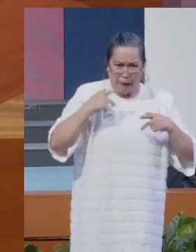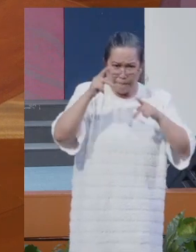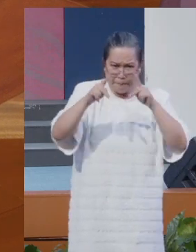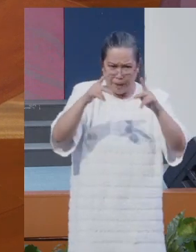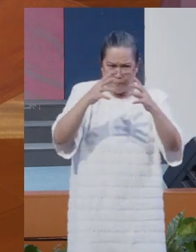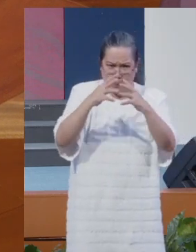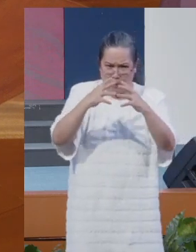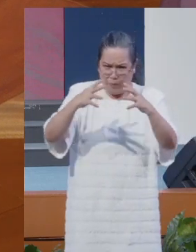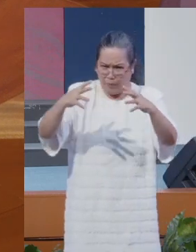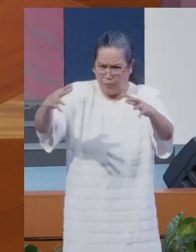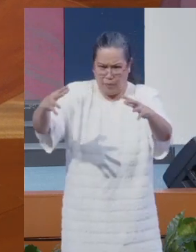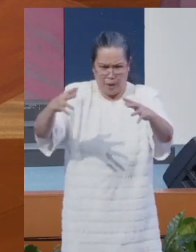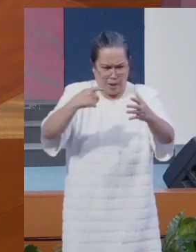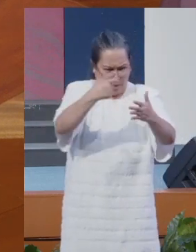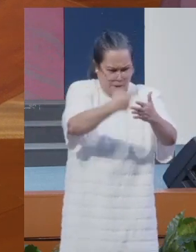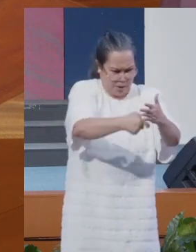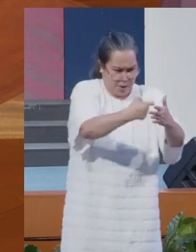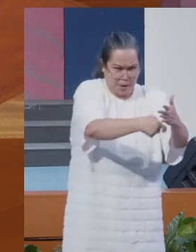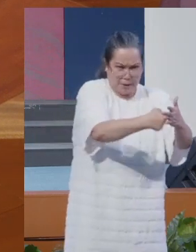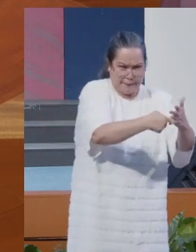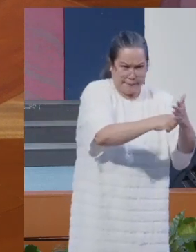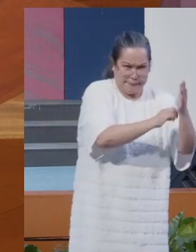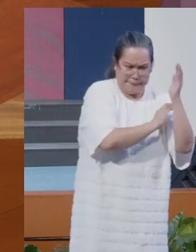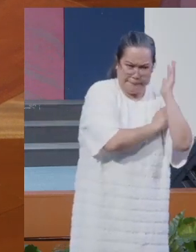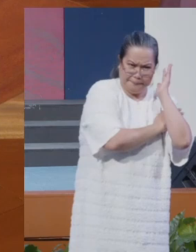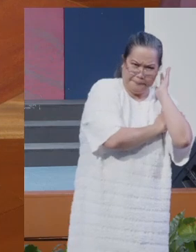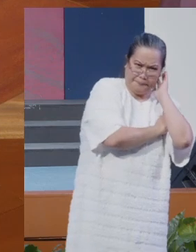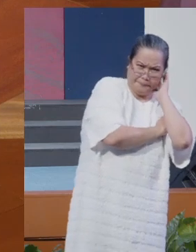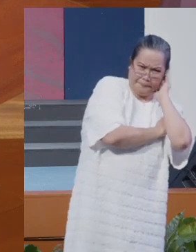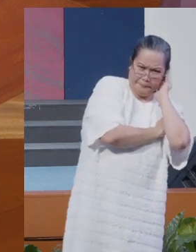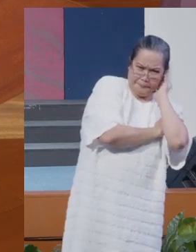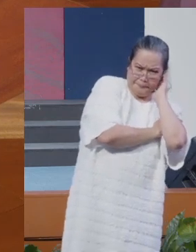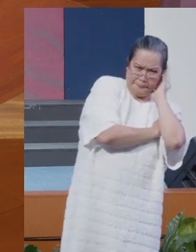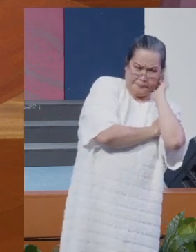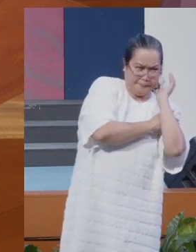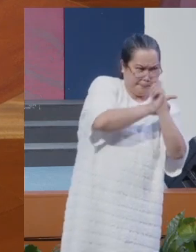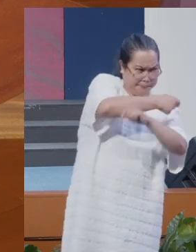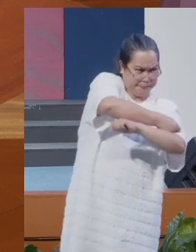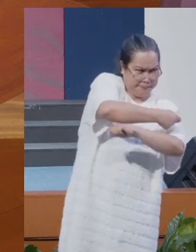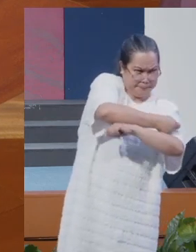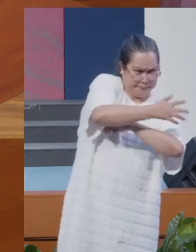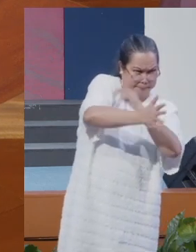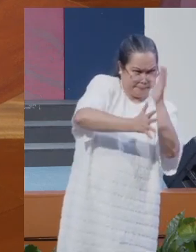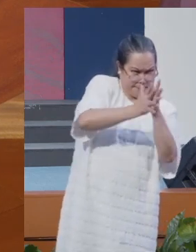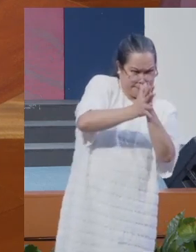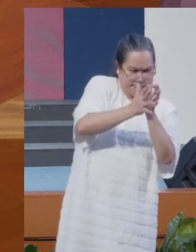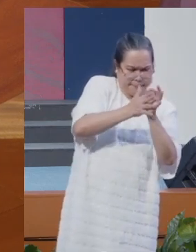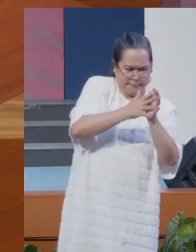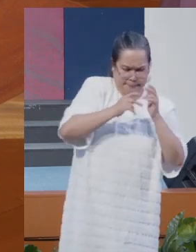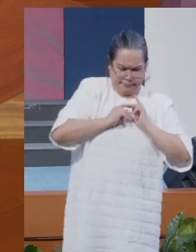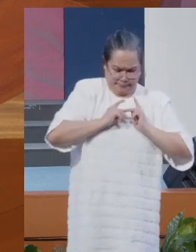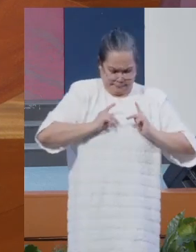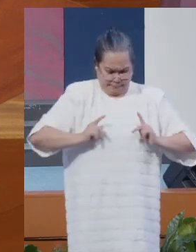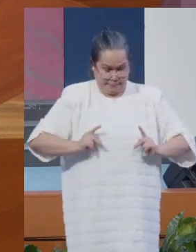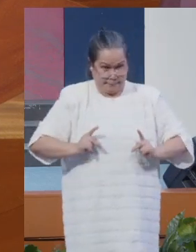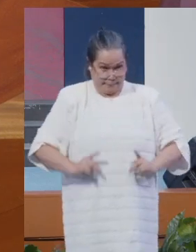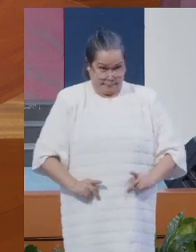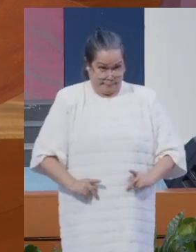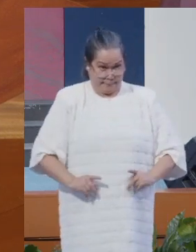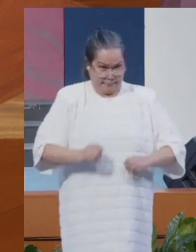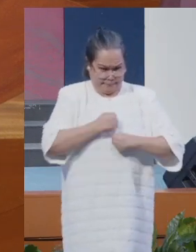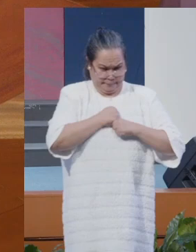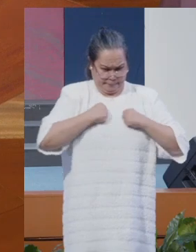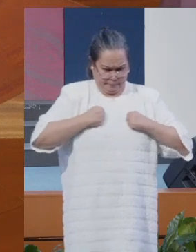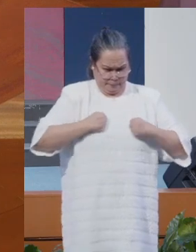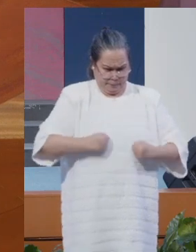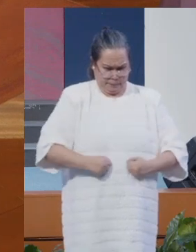tax collectors and others reclining at the table. Ang sabi din doon, and the Pharisees and their scribes grumbled at